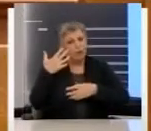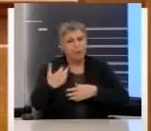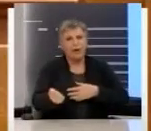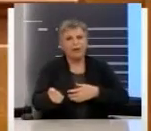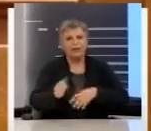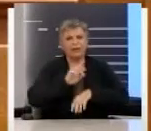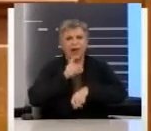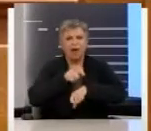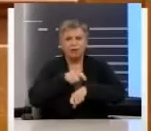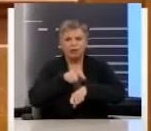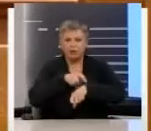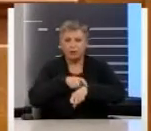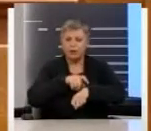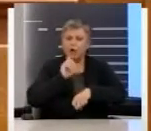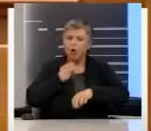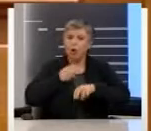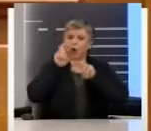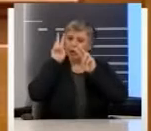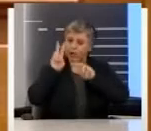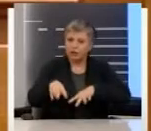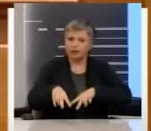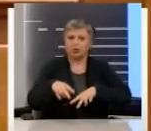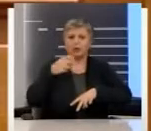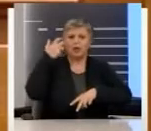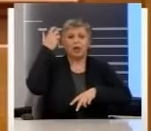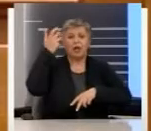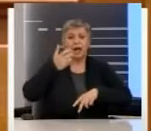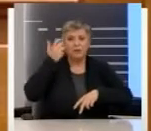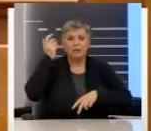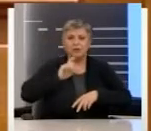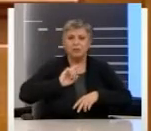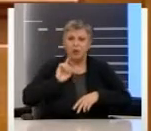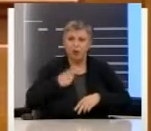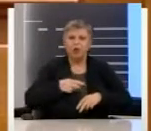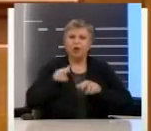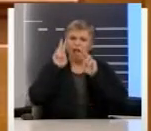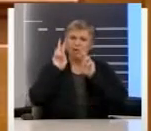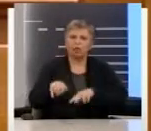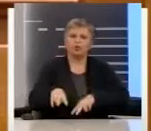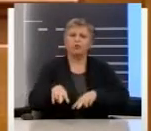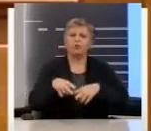πραγματική, αναγνωρίσιμη και από την επιστήμη και από όλους. Αυτό